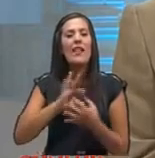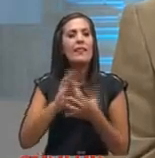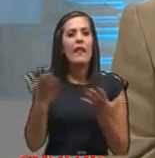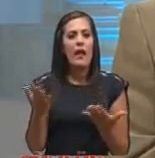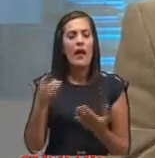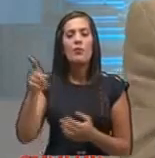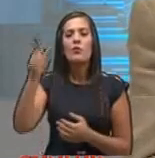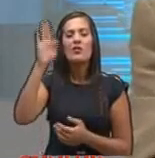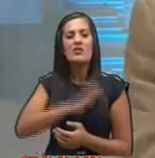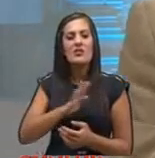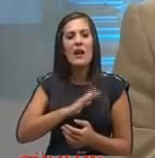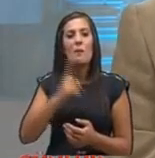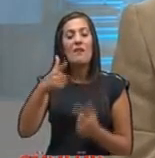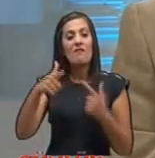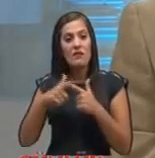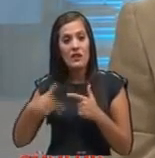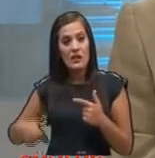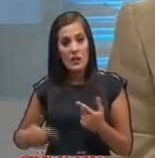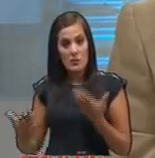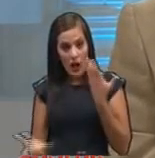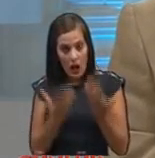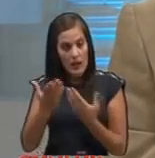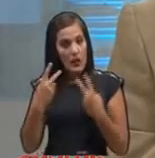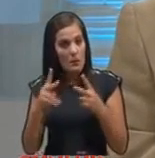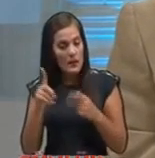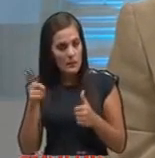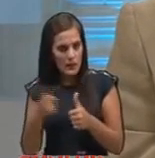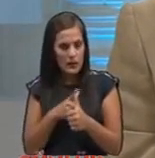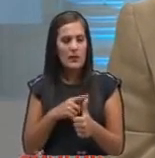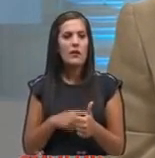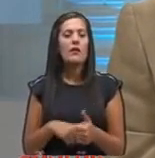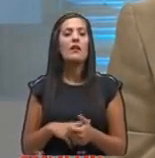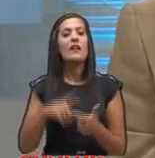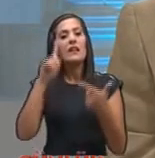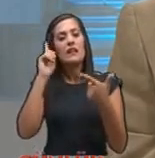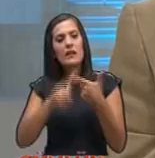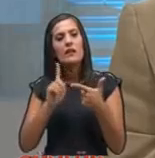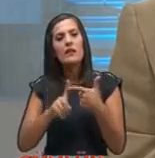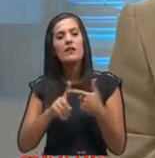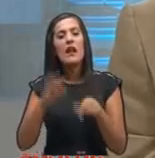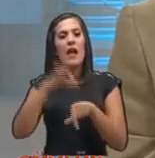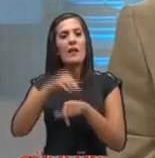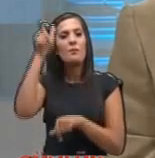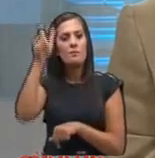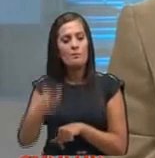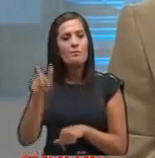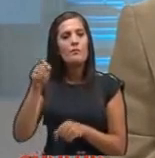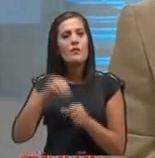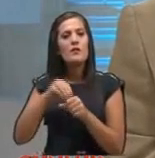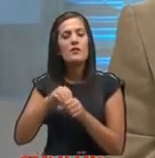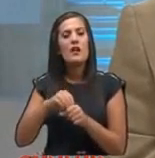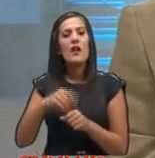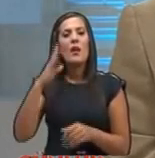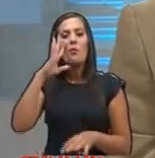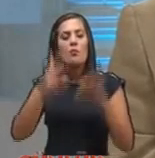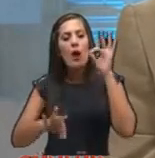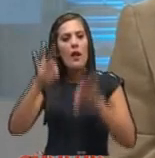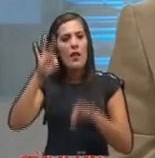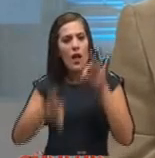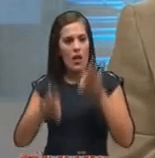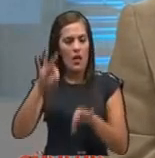Hı hı. Yani bu şikayetler bir fıtıklaşmadan kaynaklanabilir mi? İkincisi hekimin, bizlerin yaptığı nörolojik